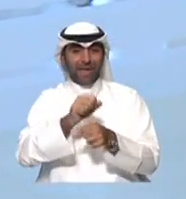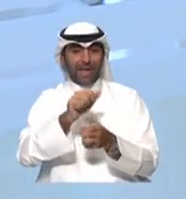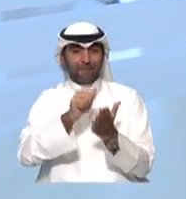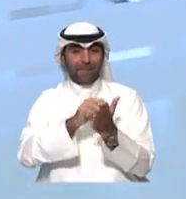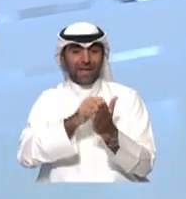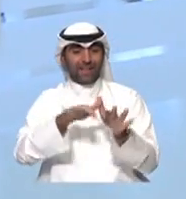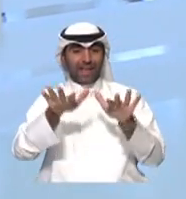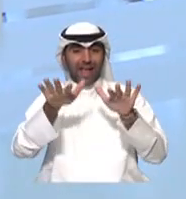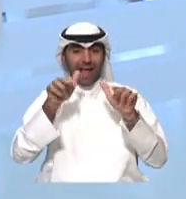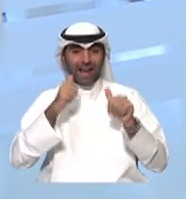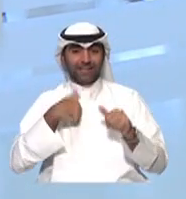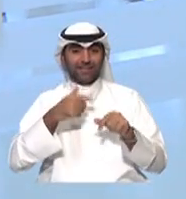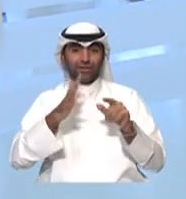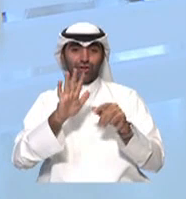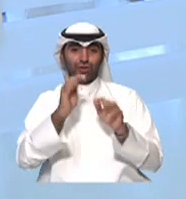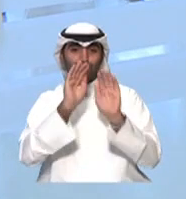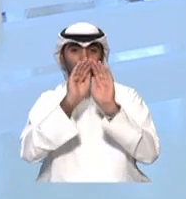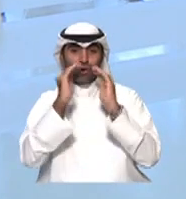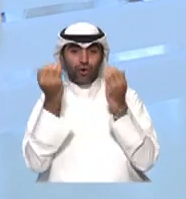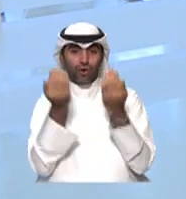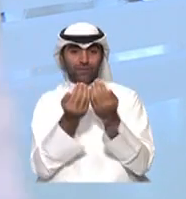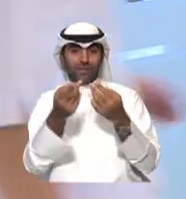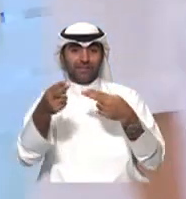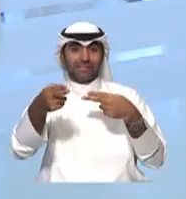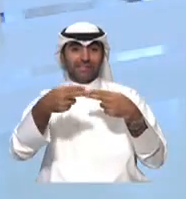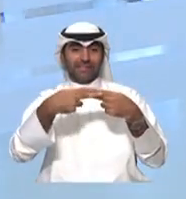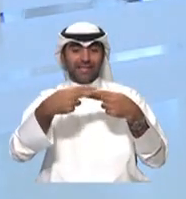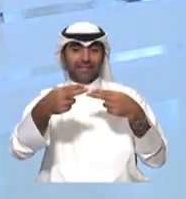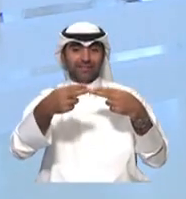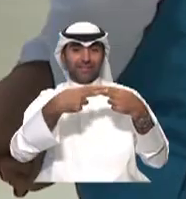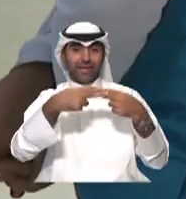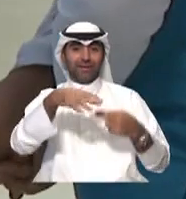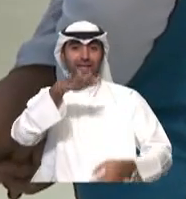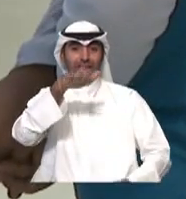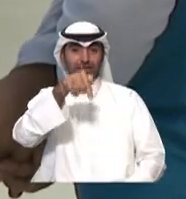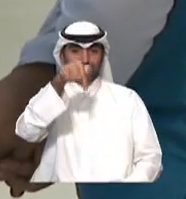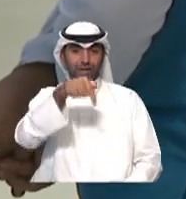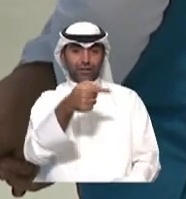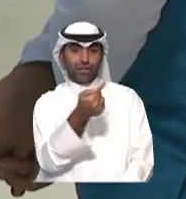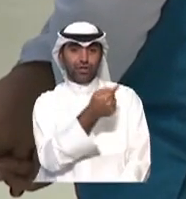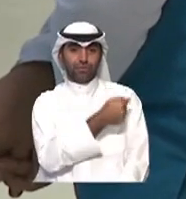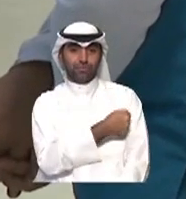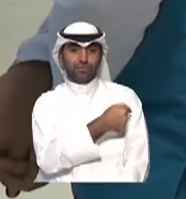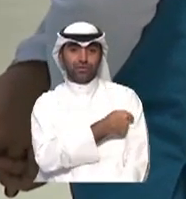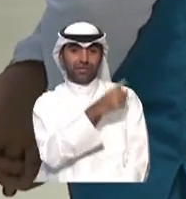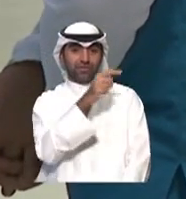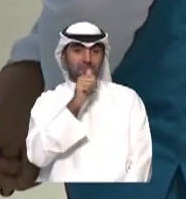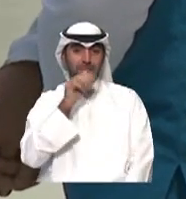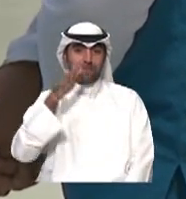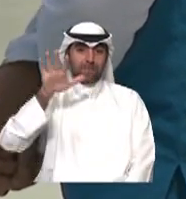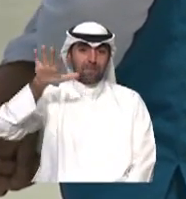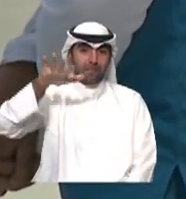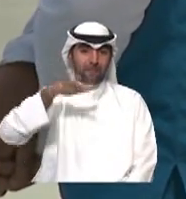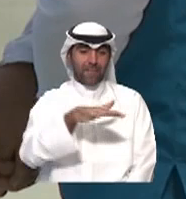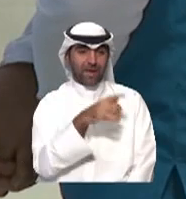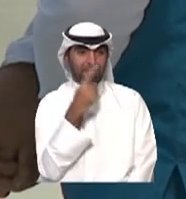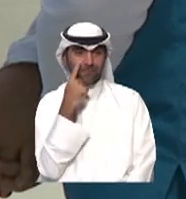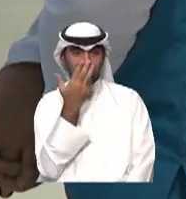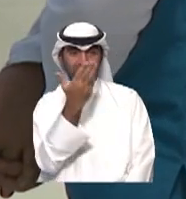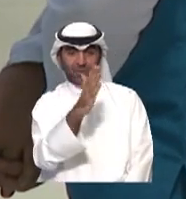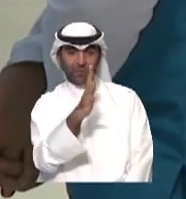من أصل 5 أجنحة في مستشفى الأميرية، وانخفضت معدلات دخول المرضى في الأجنحة إلى